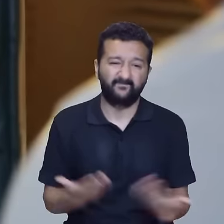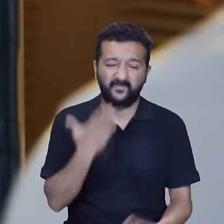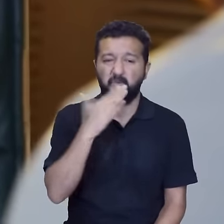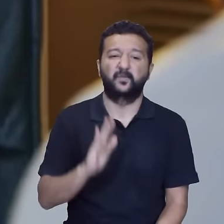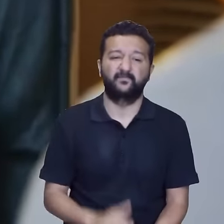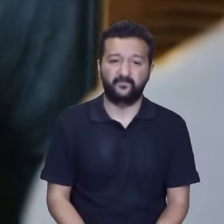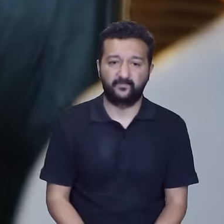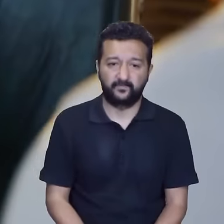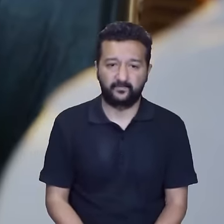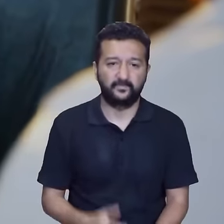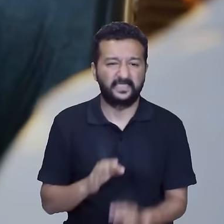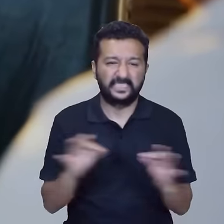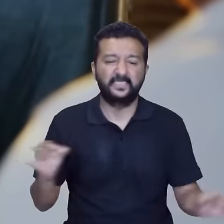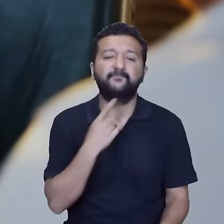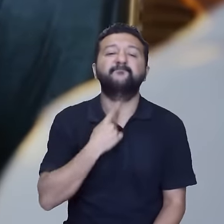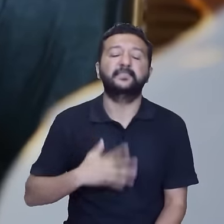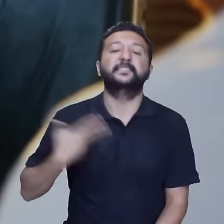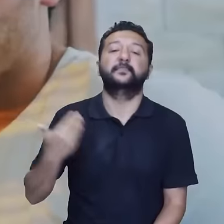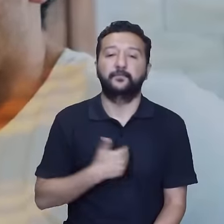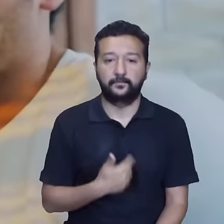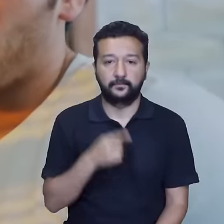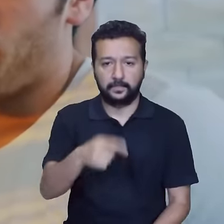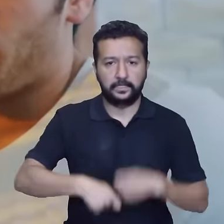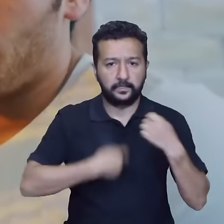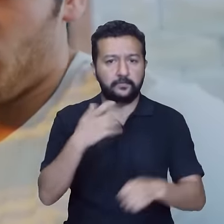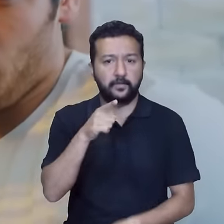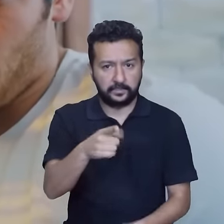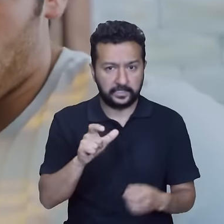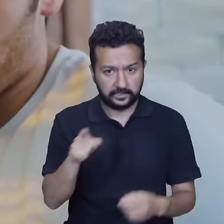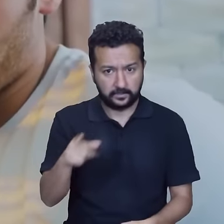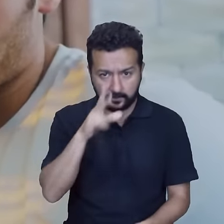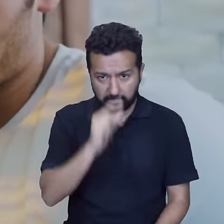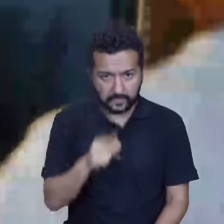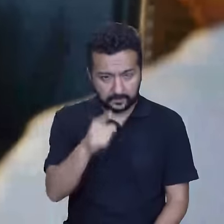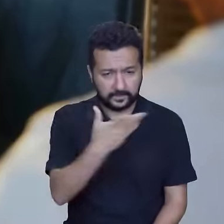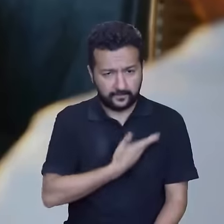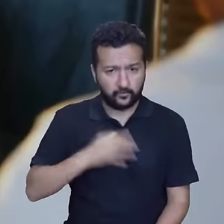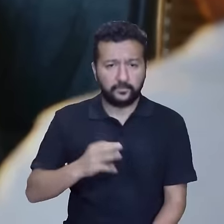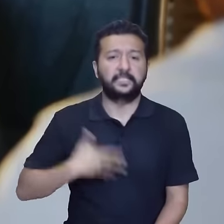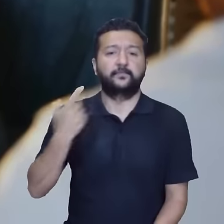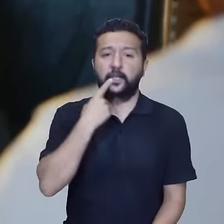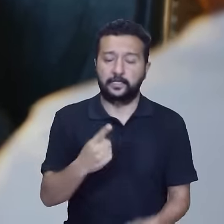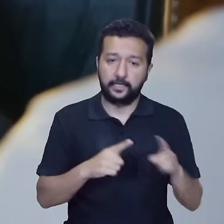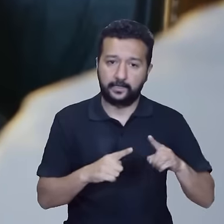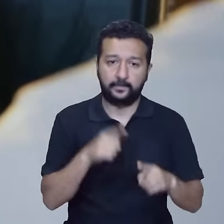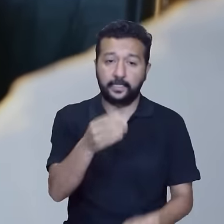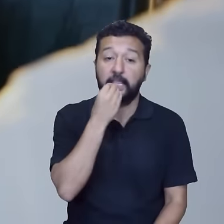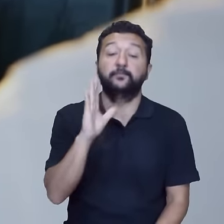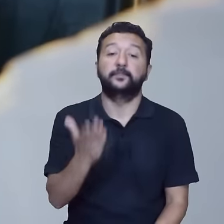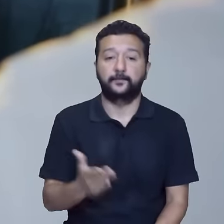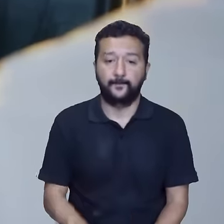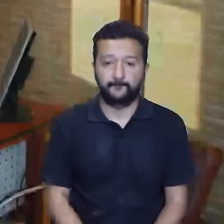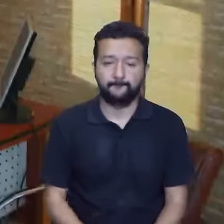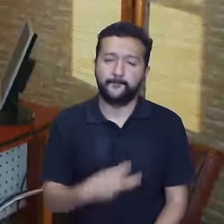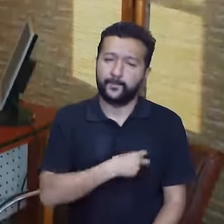yok. Hiç canım çekmiyor, istemiyorum. Saçmalama, sen cheesecake hayatta dayanamazsın. Ya istemiyorum dedin Tarık, yemeyeceğim.